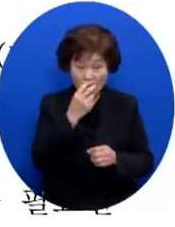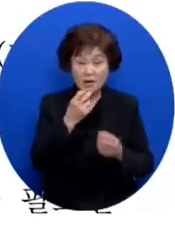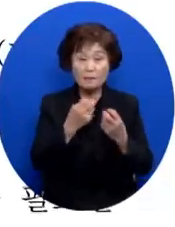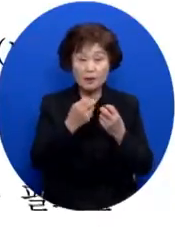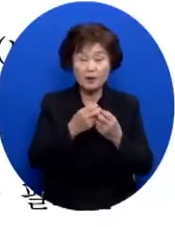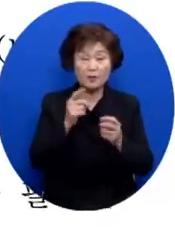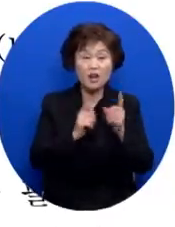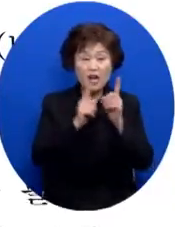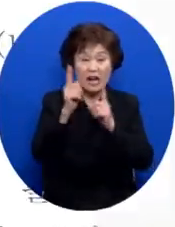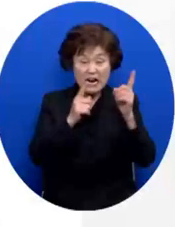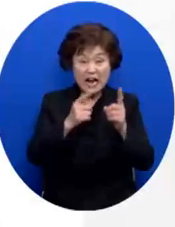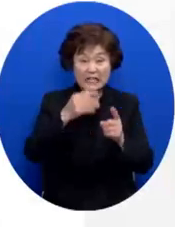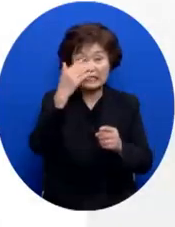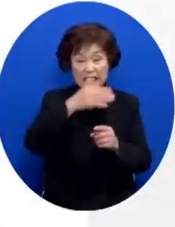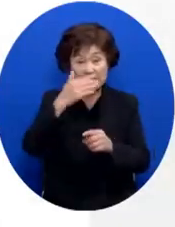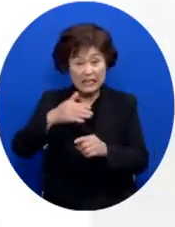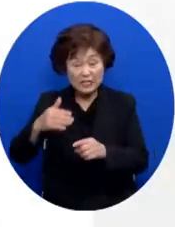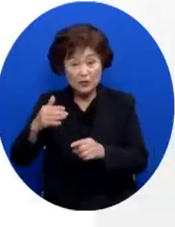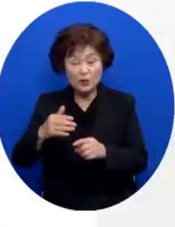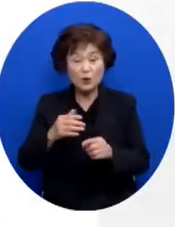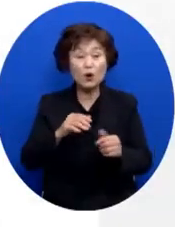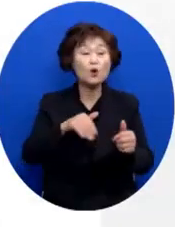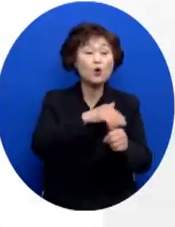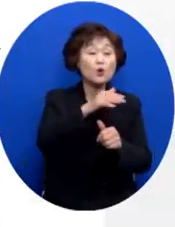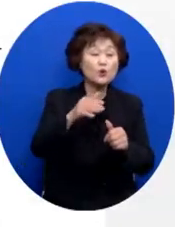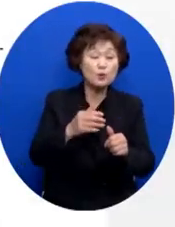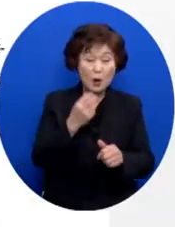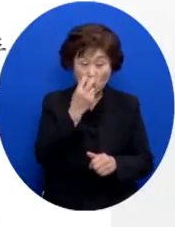가지치기와 농약치기, 과수원 주변 관리를